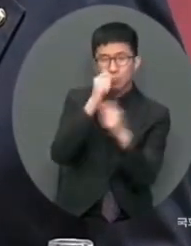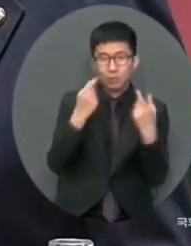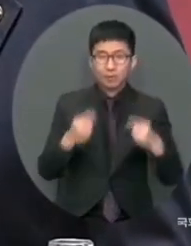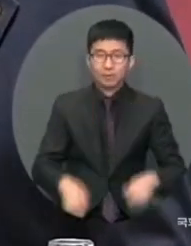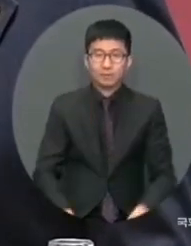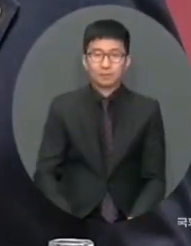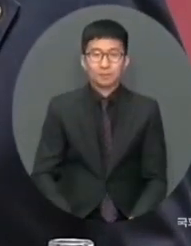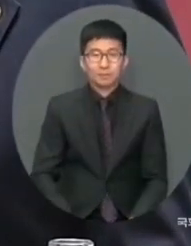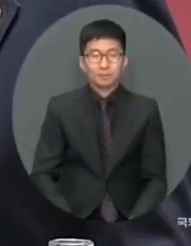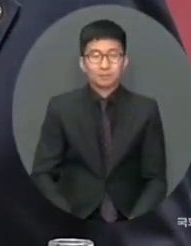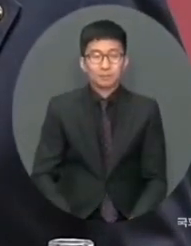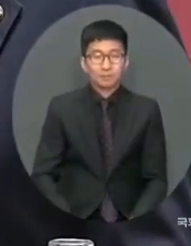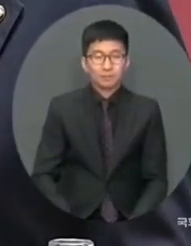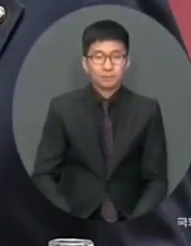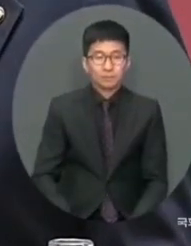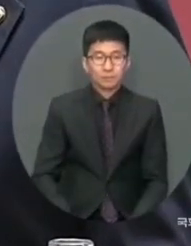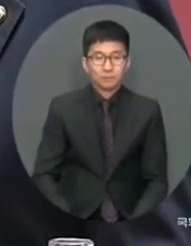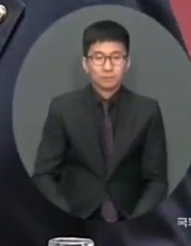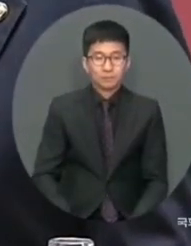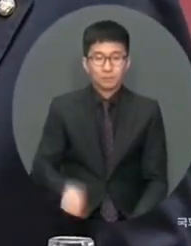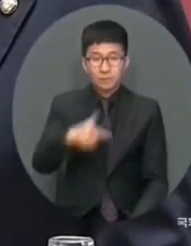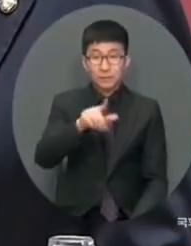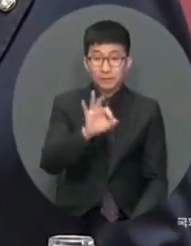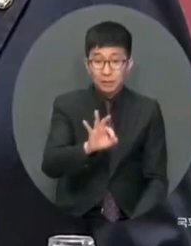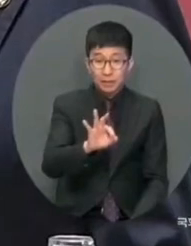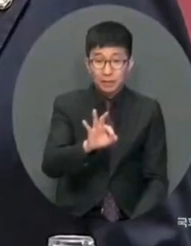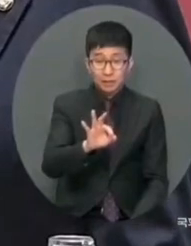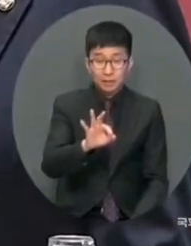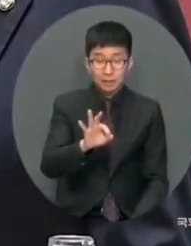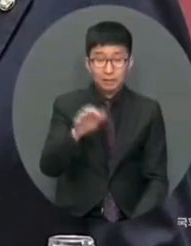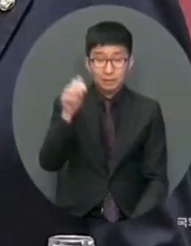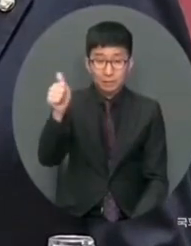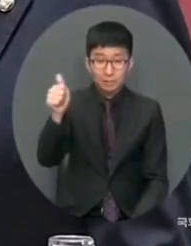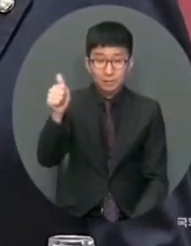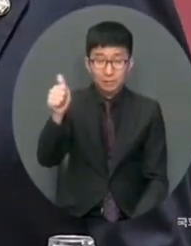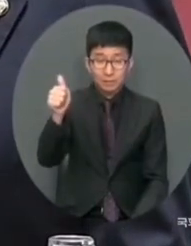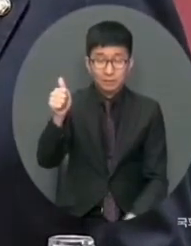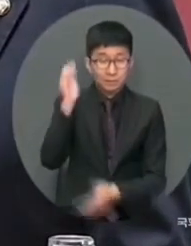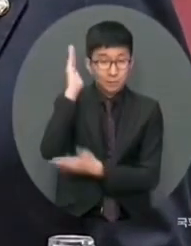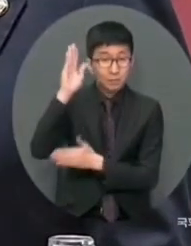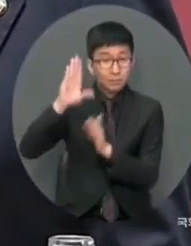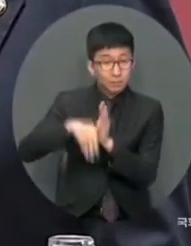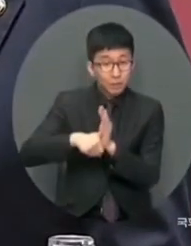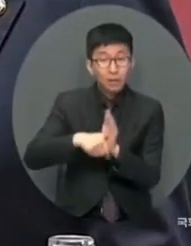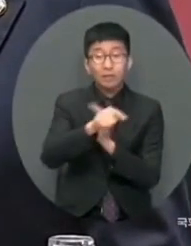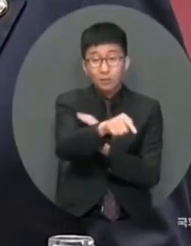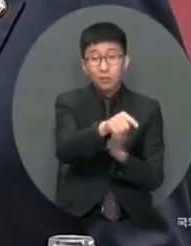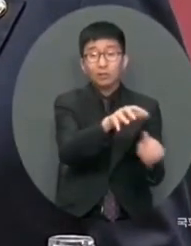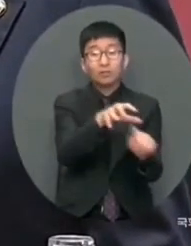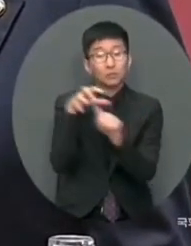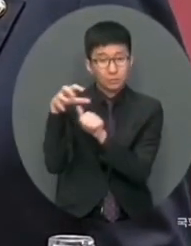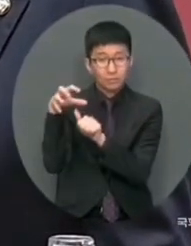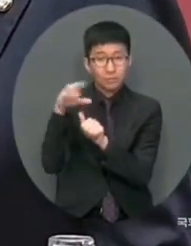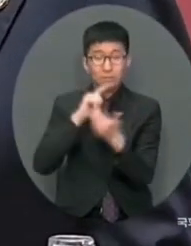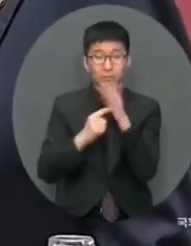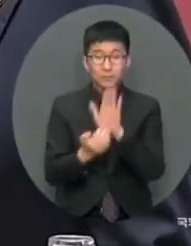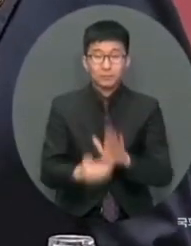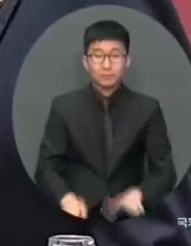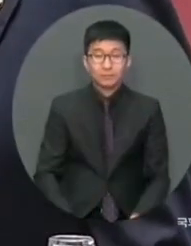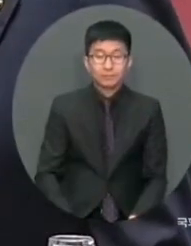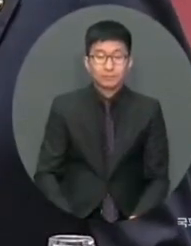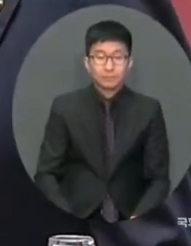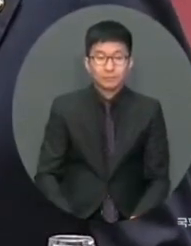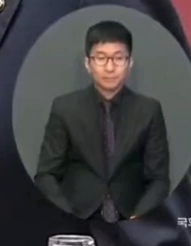해주셨으면 좋겠습니다. 어쨌든 강승규 시민사회수석에서 발표하실 때에는 이것을 근거로 해서 많이 얘기하셨거든요.